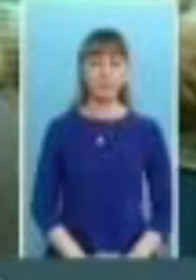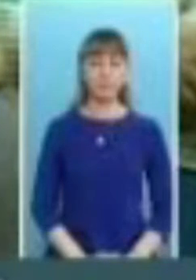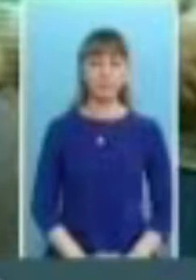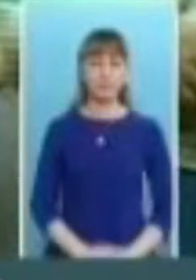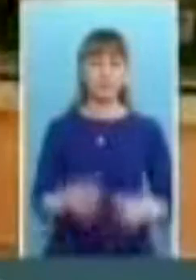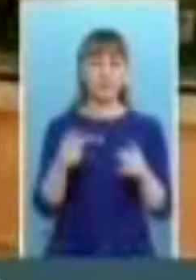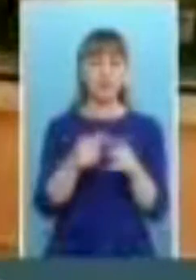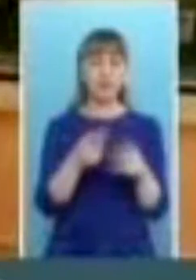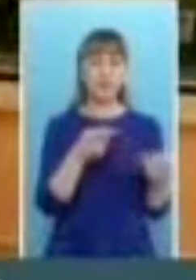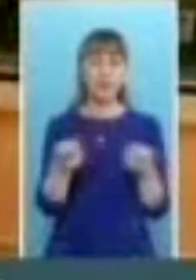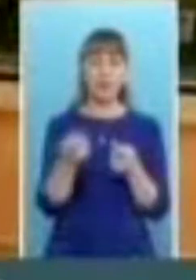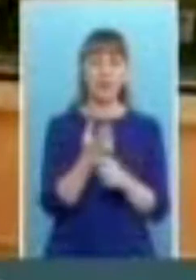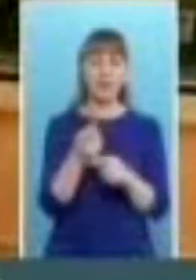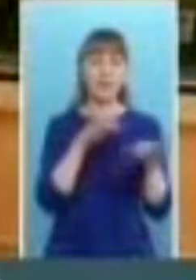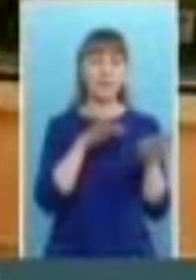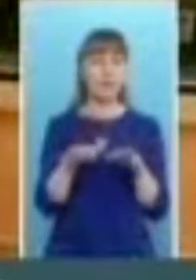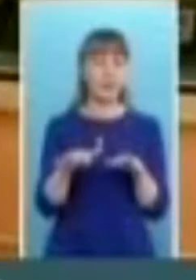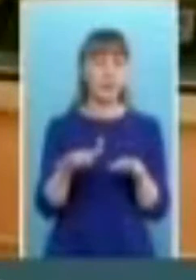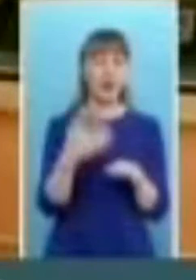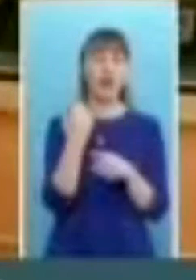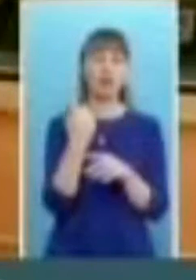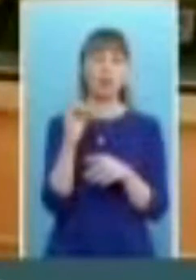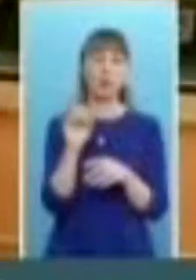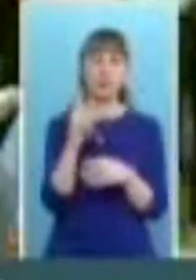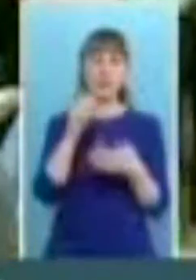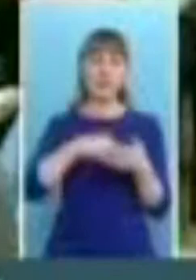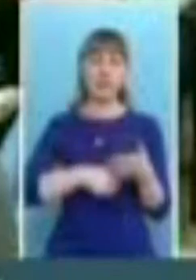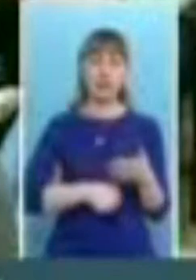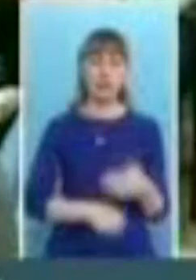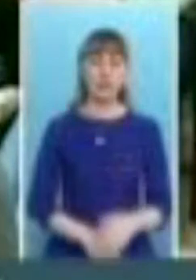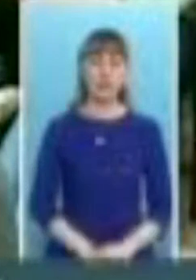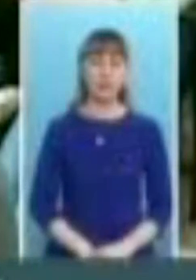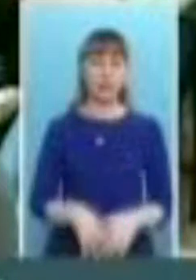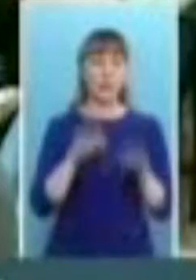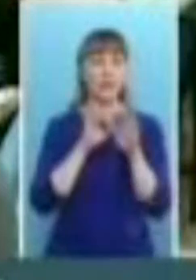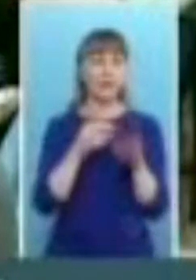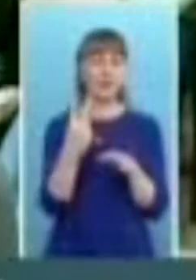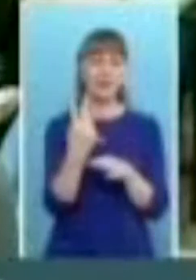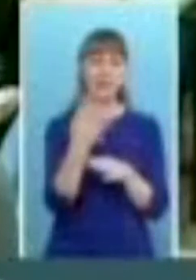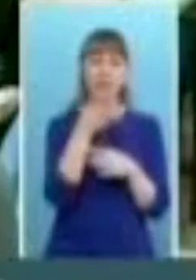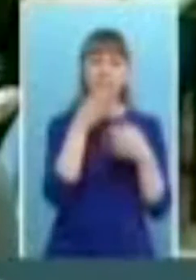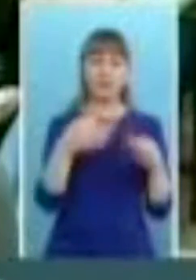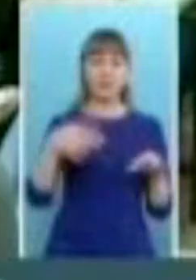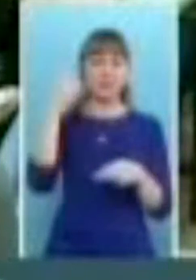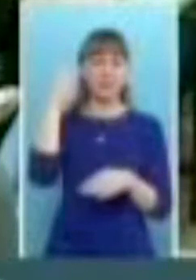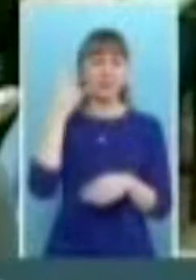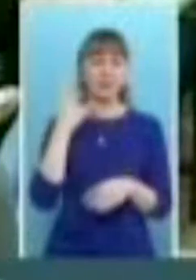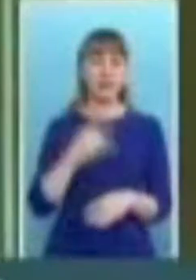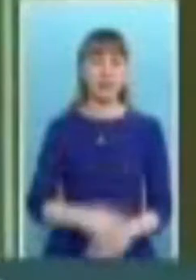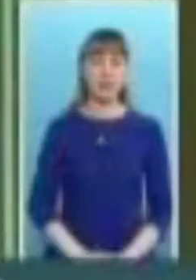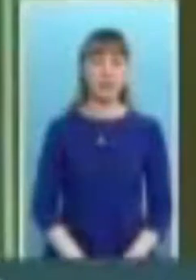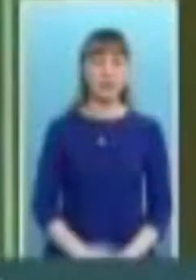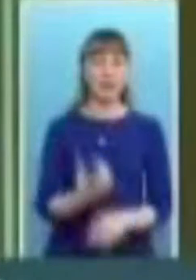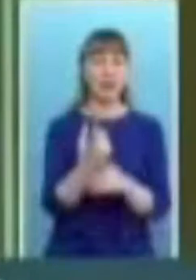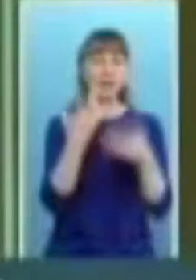сергітуге үлкен сеп болмақ дейді ұйымдастырушылар. Тәуелсіздік тойы қарсаңында іске асқан мерекелік жиында мүсіншілер мен би өнерін жетік